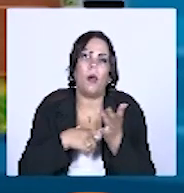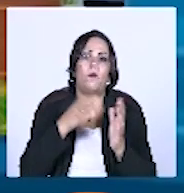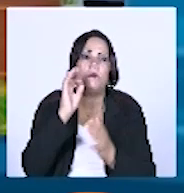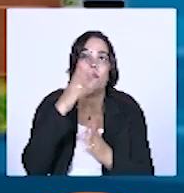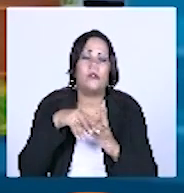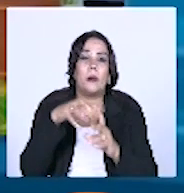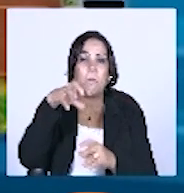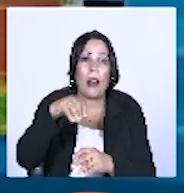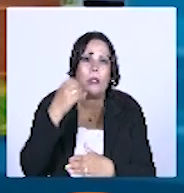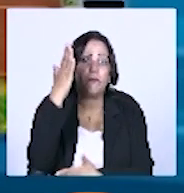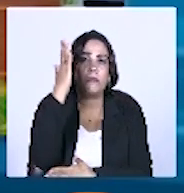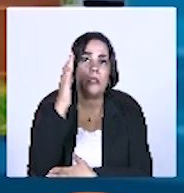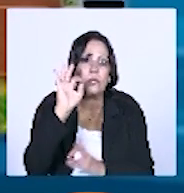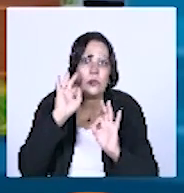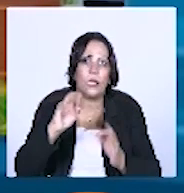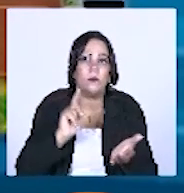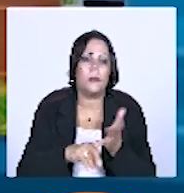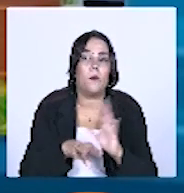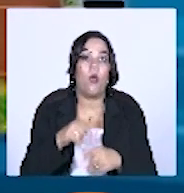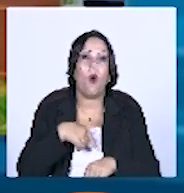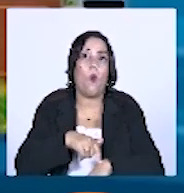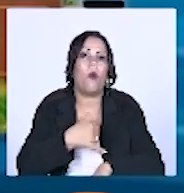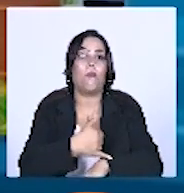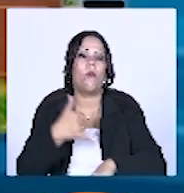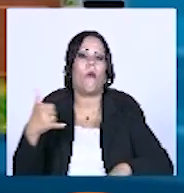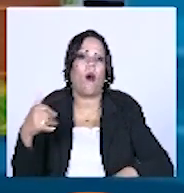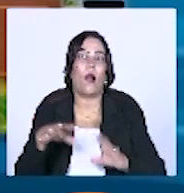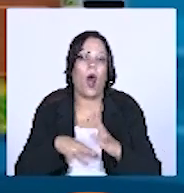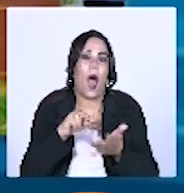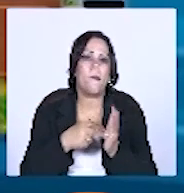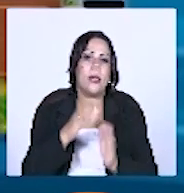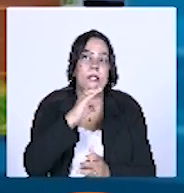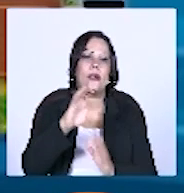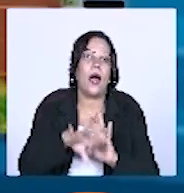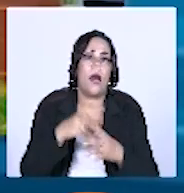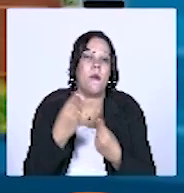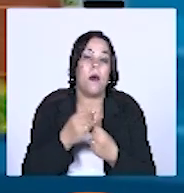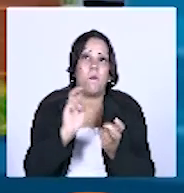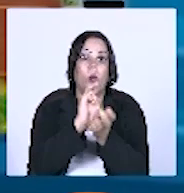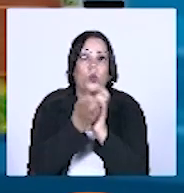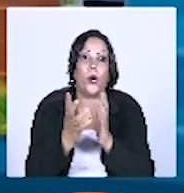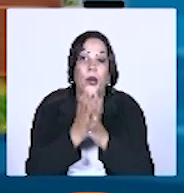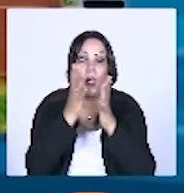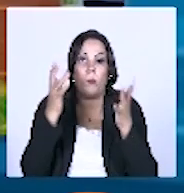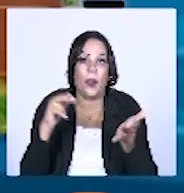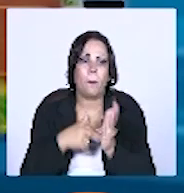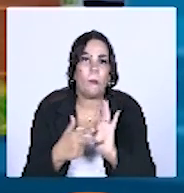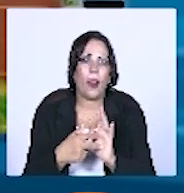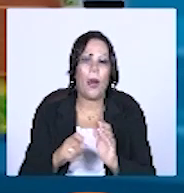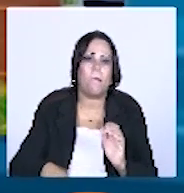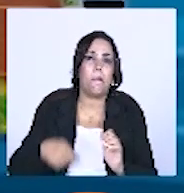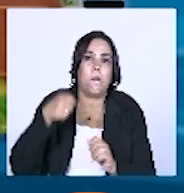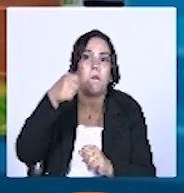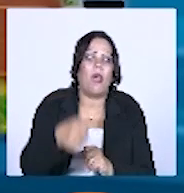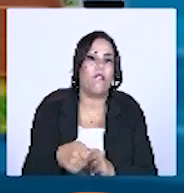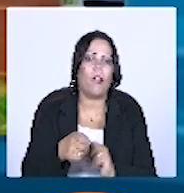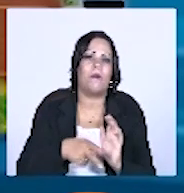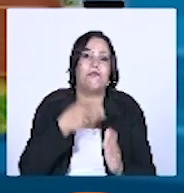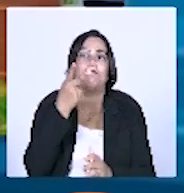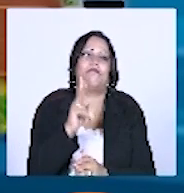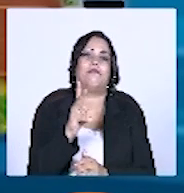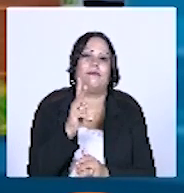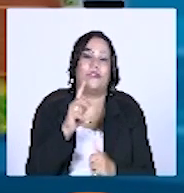دي حاجات تاخرت فيها مصر وعندما تتاخر في مشروعات كبرى فانت تدفع الثمن مرتين ثمن تاخيرك